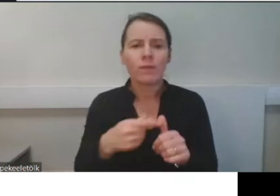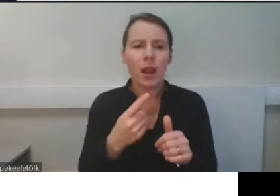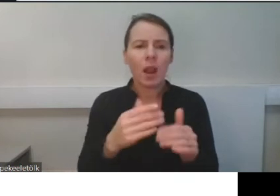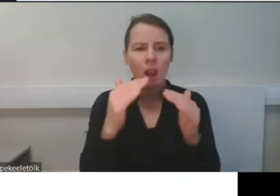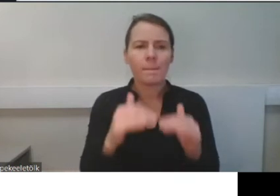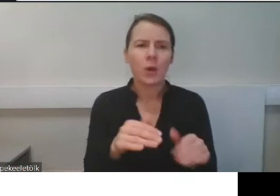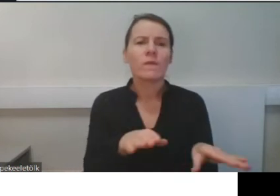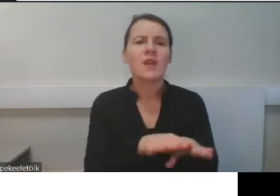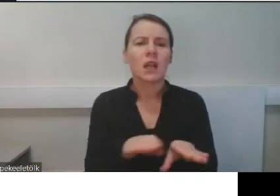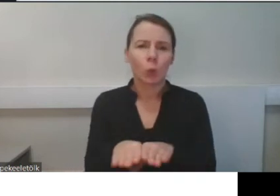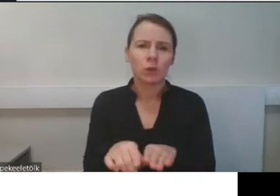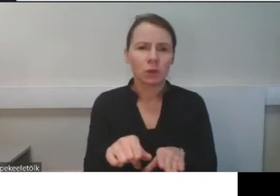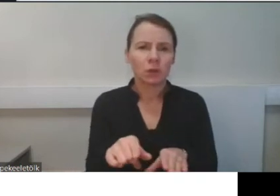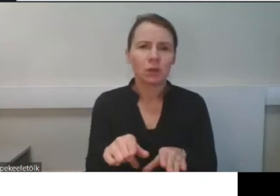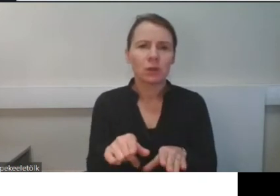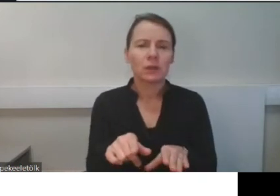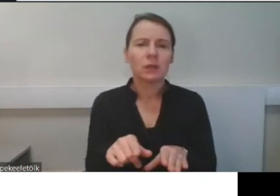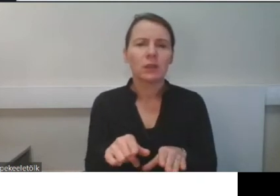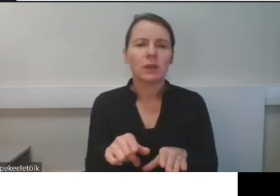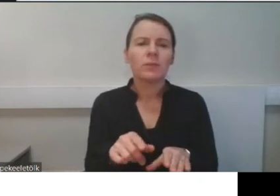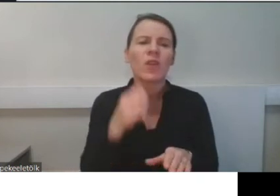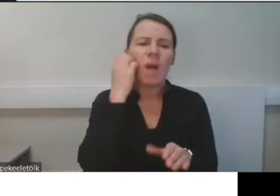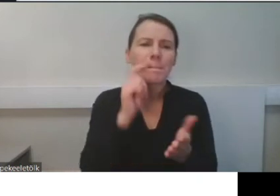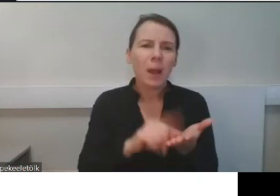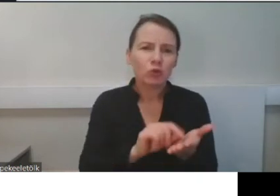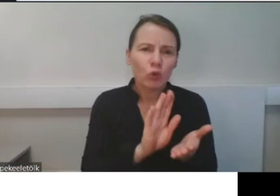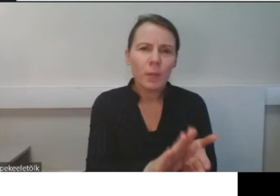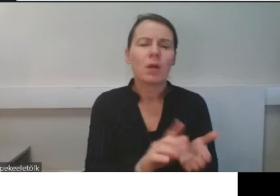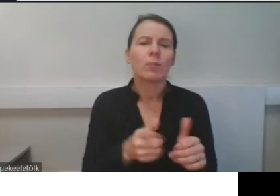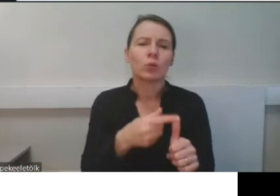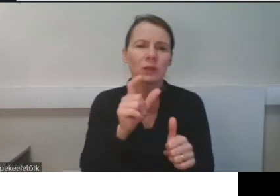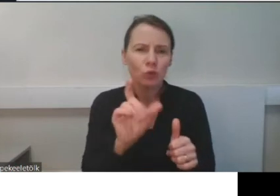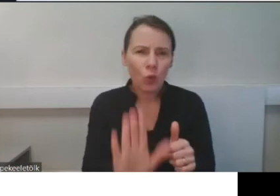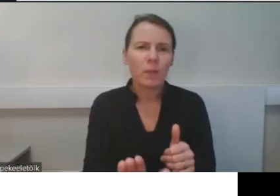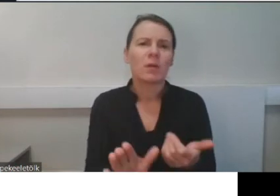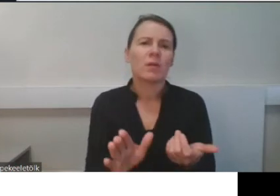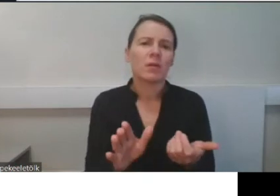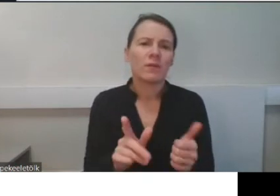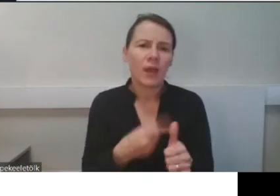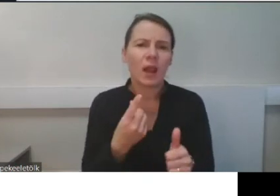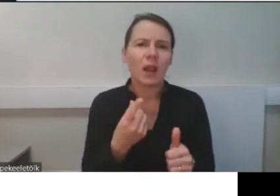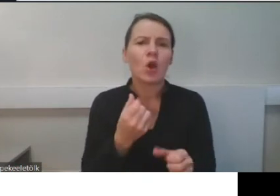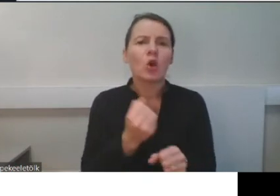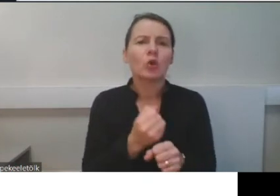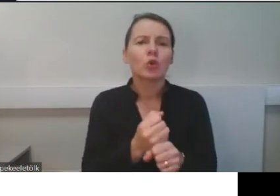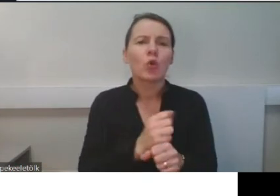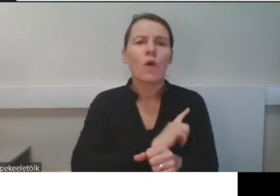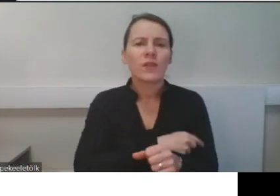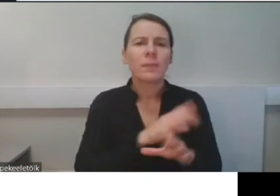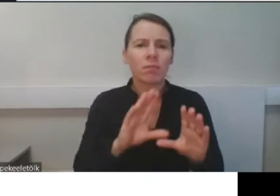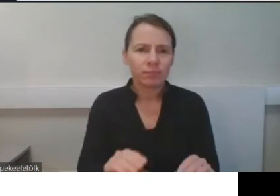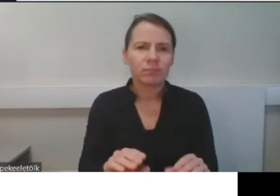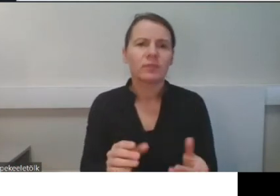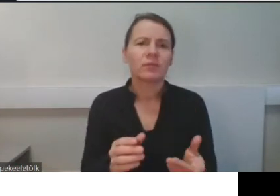ei ametliku puuet ega töövõime kadu vähenud töövõimet. Et ka need inimesed peavad saama tegelikult iseseisvaks toimetulekuks,